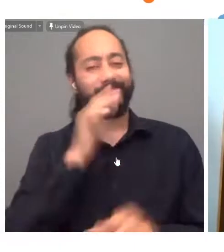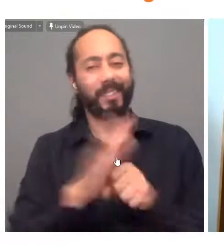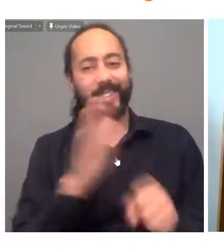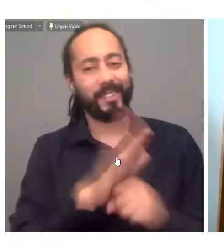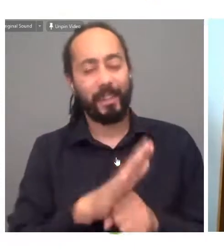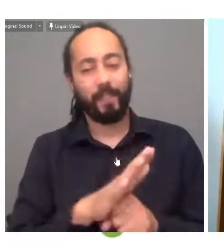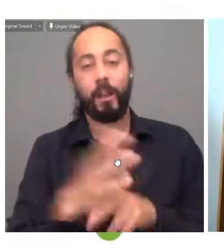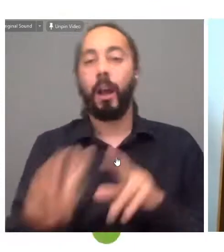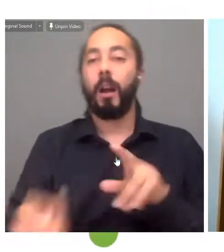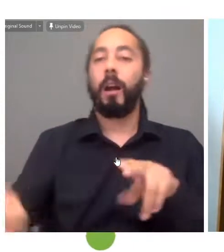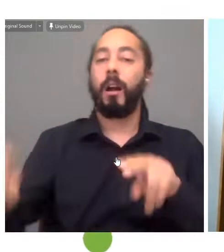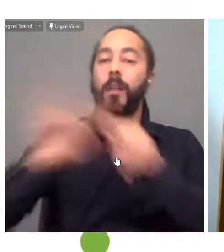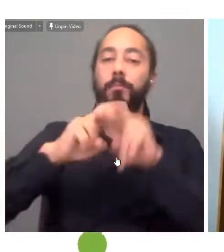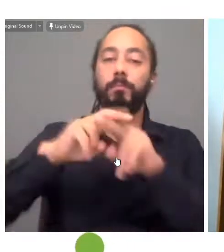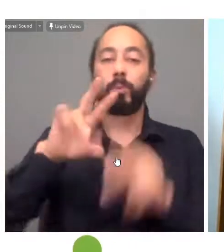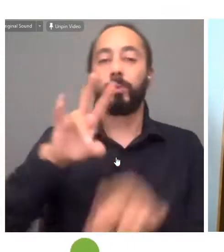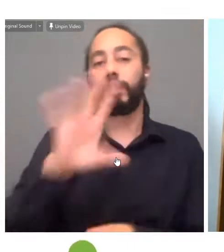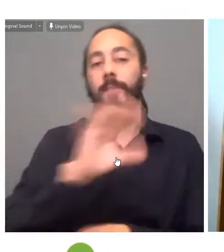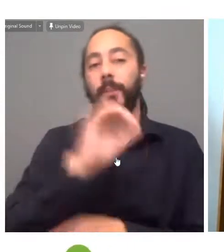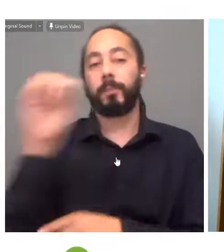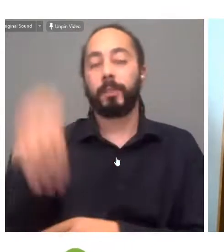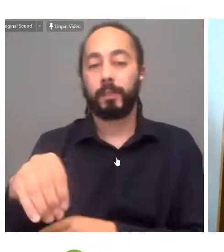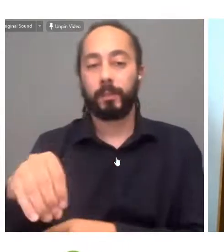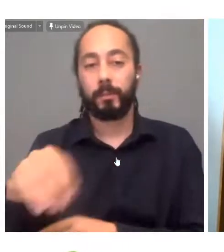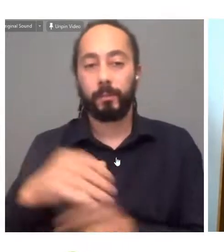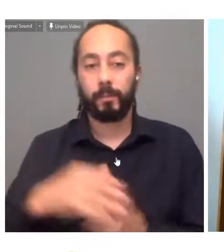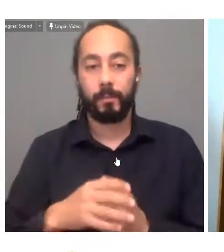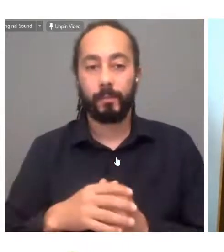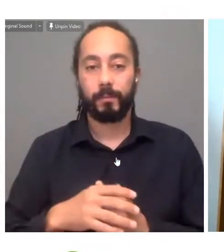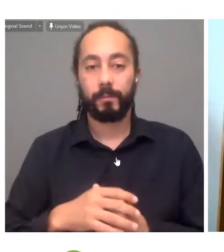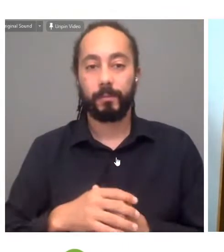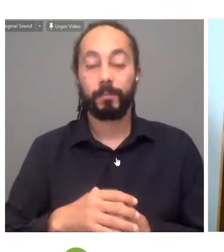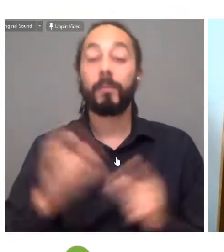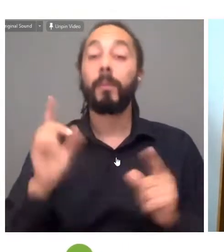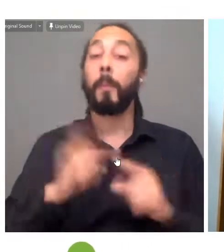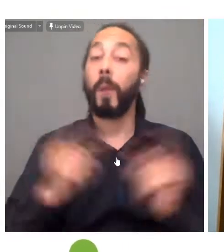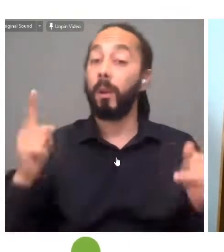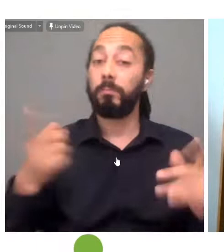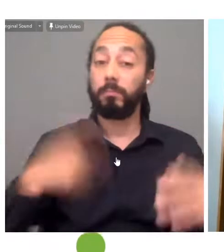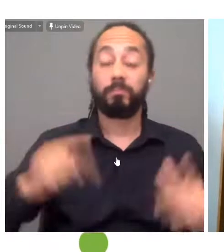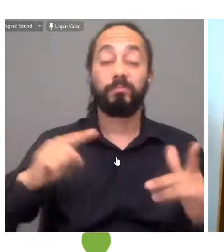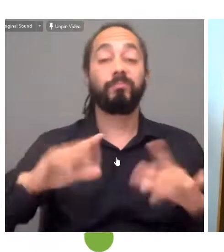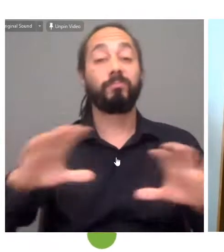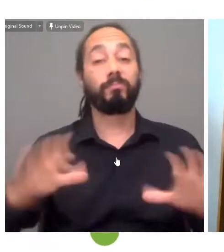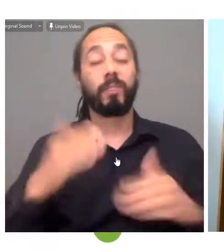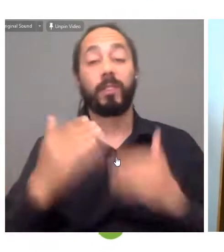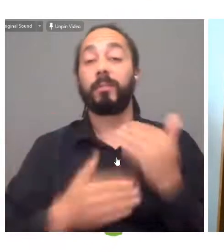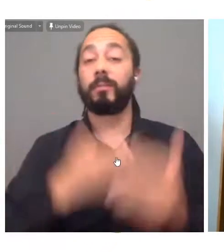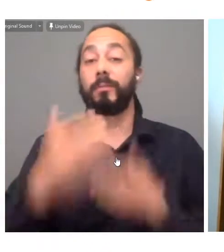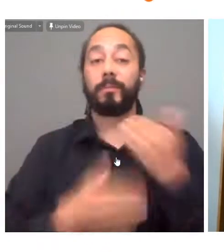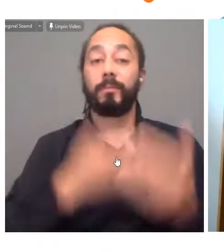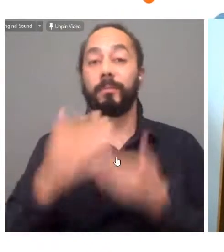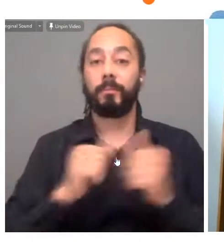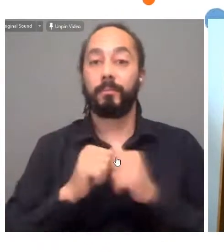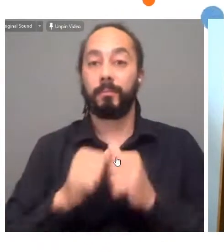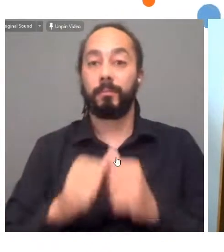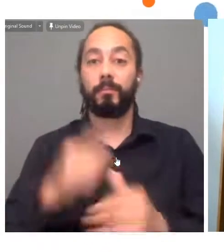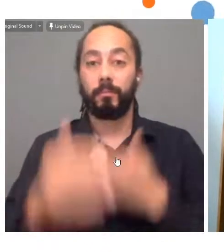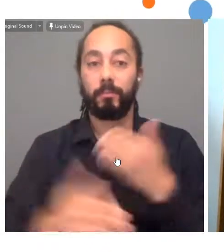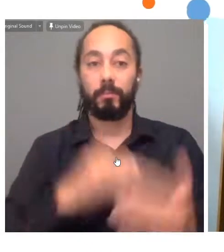cette mesure-là ne fonctionne pas ou ne rencontre pas les objectifs que nous sommes fixés en termes d'appui au